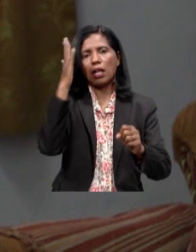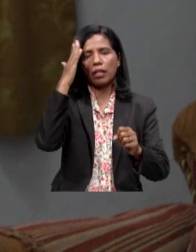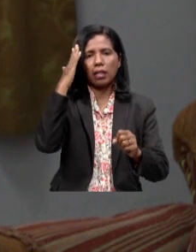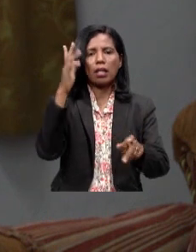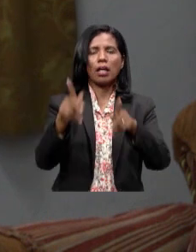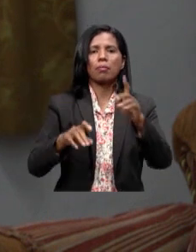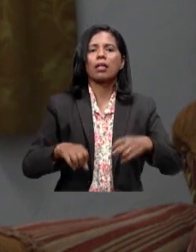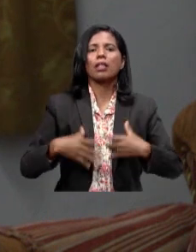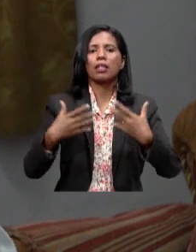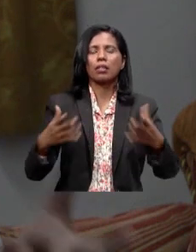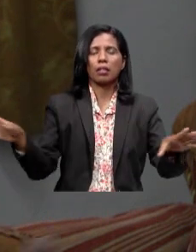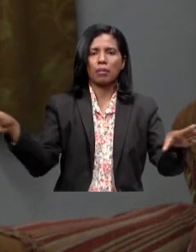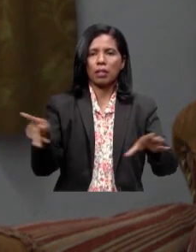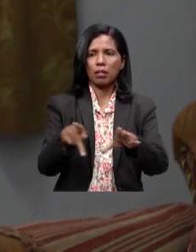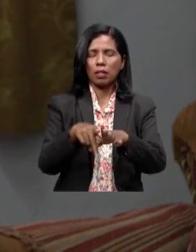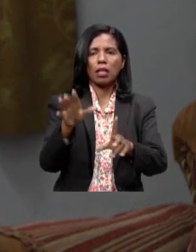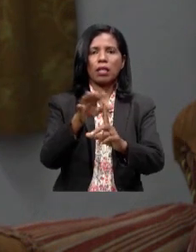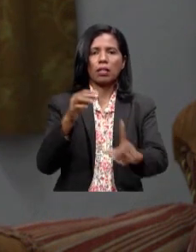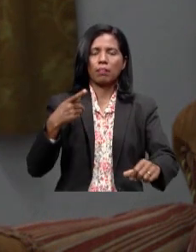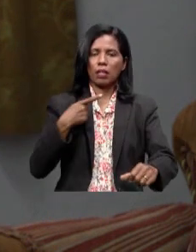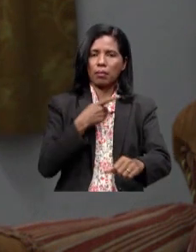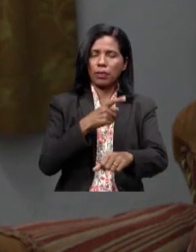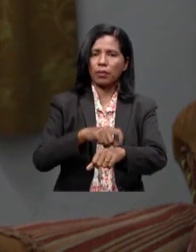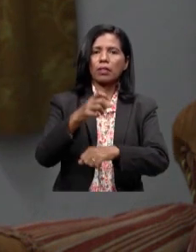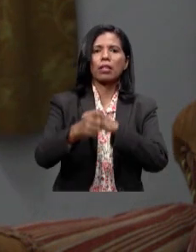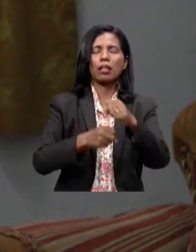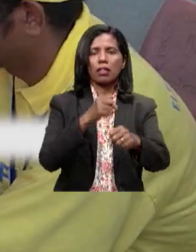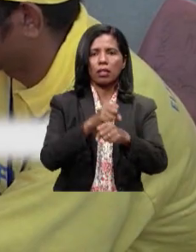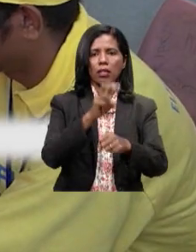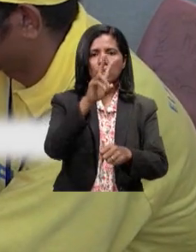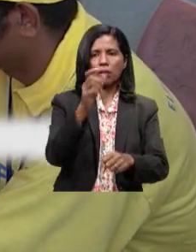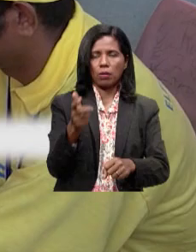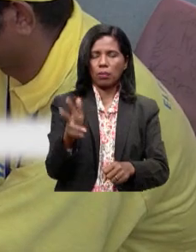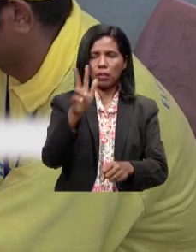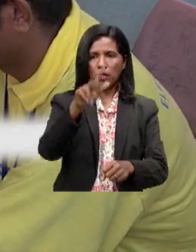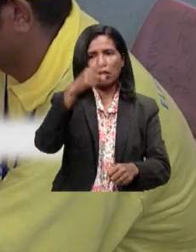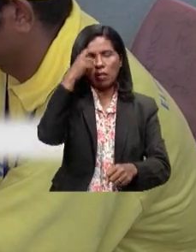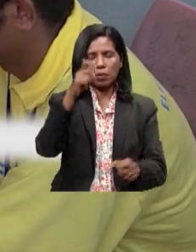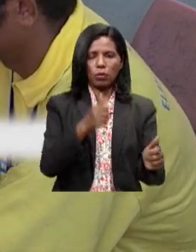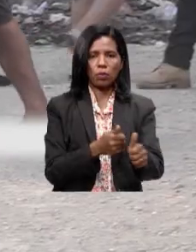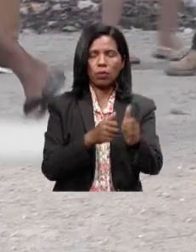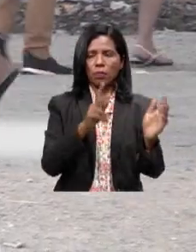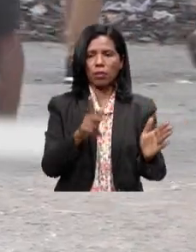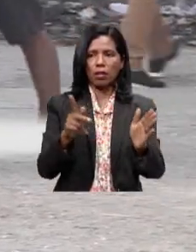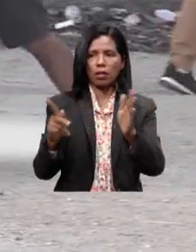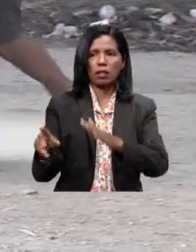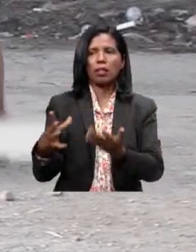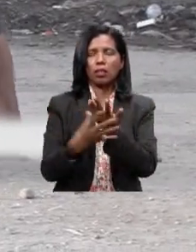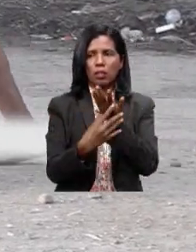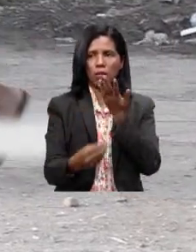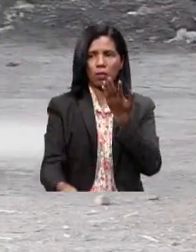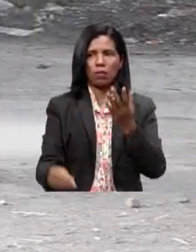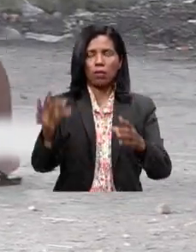eleitores hira makse partisipe ia elisang parlamentar tina rihun rua rua nulu resintolu. Tamba tuir plano estai se imprimi buletin